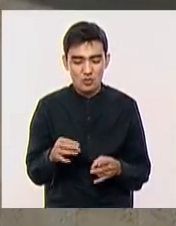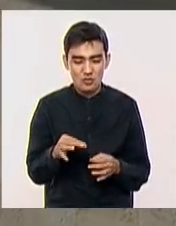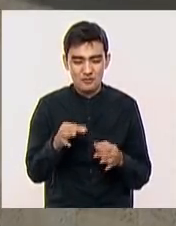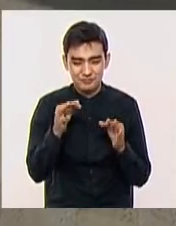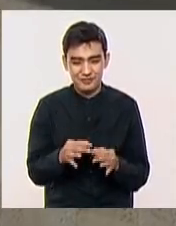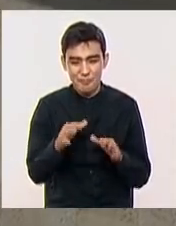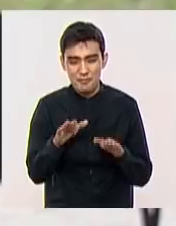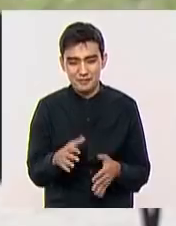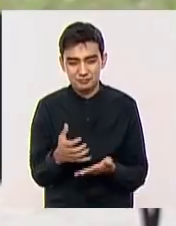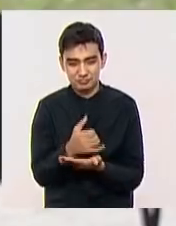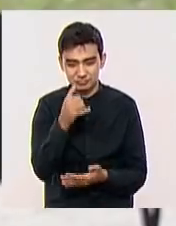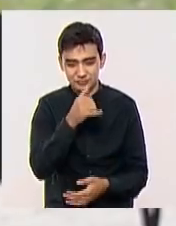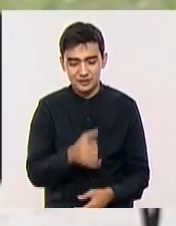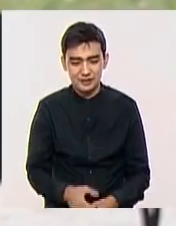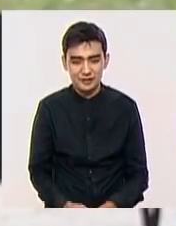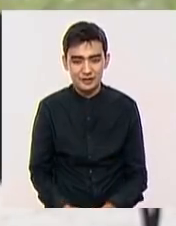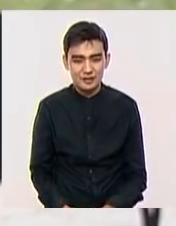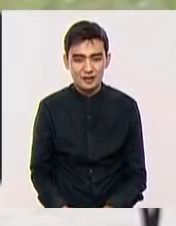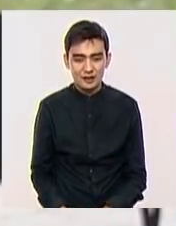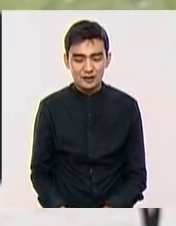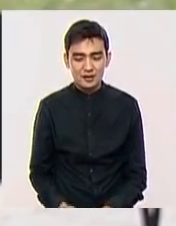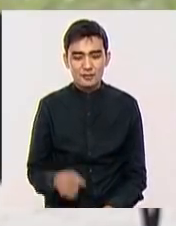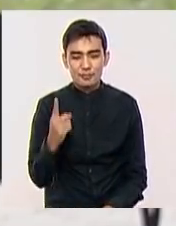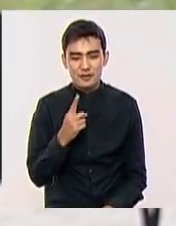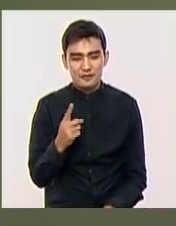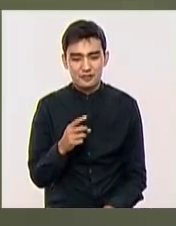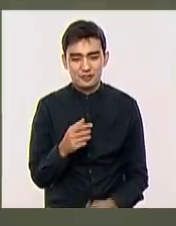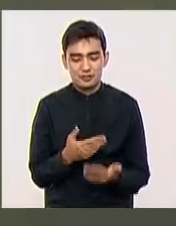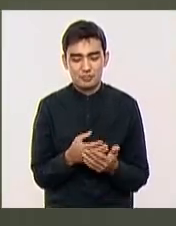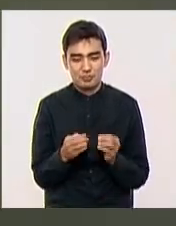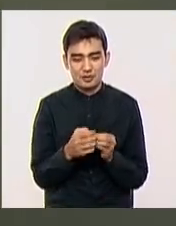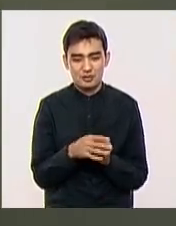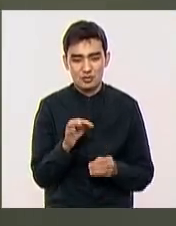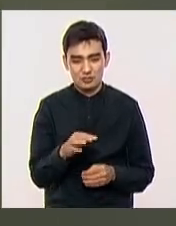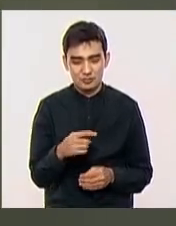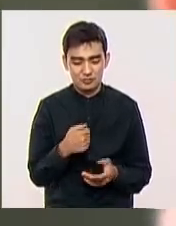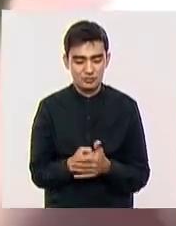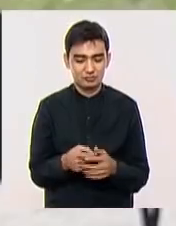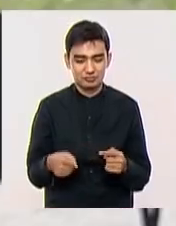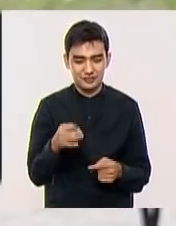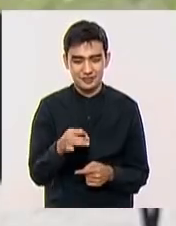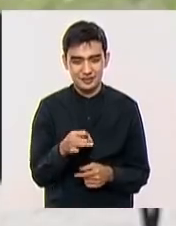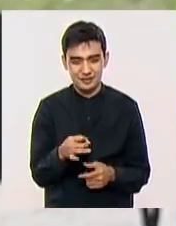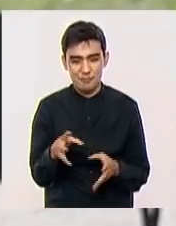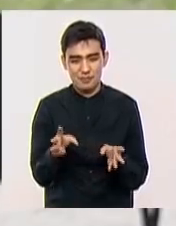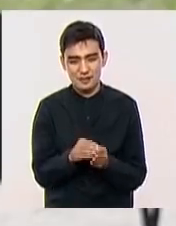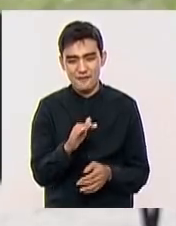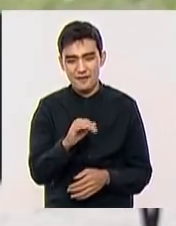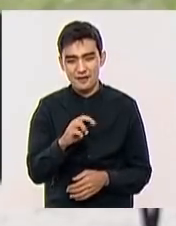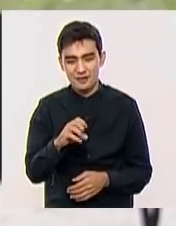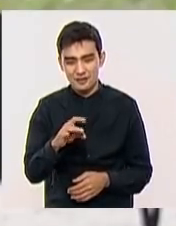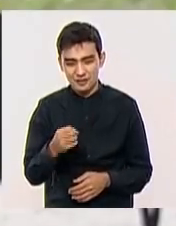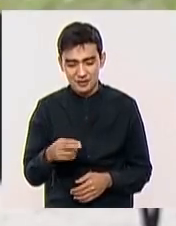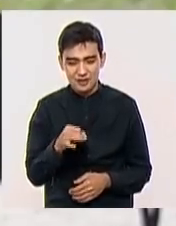помещение не могут. У нас ориентир первое. Максимум 15 октября. Я считаю, что вместе с федерацией, вместе со